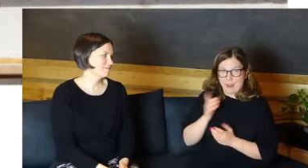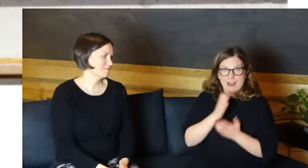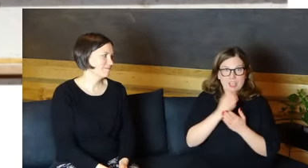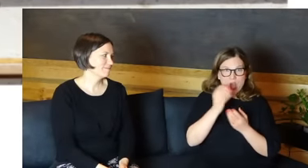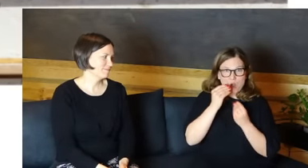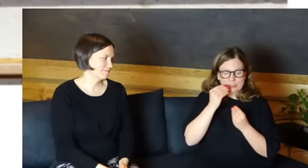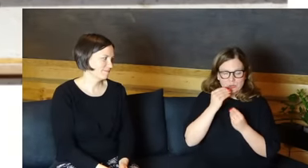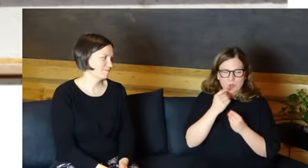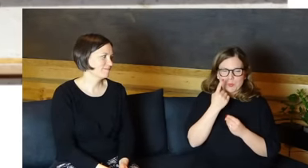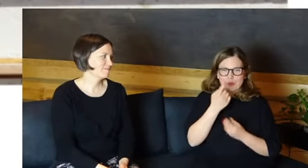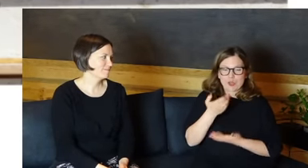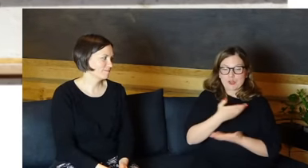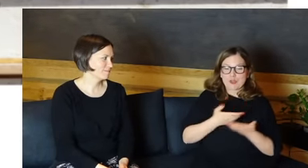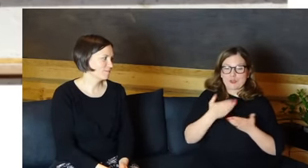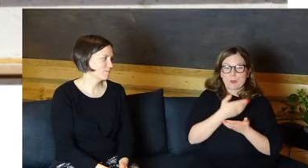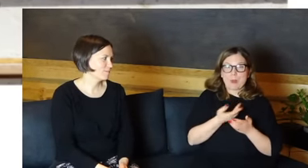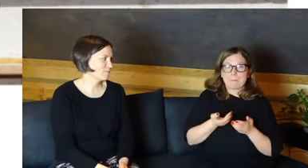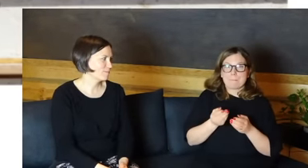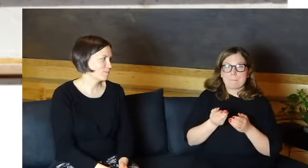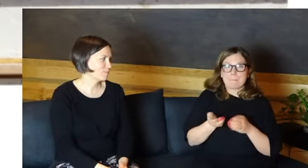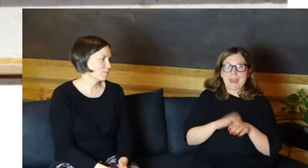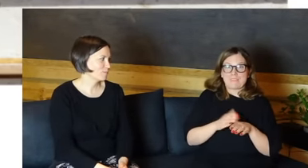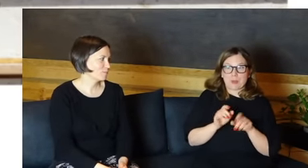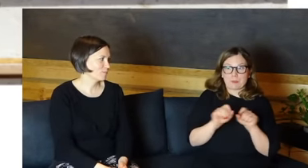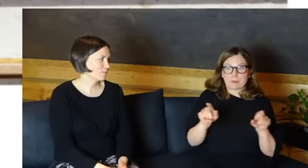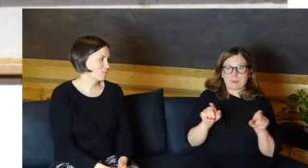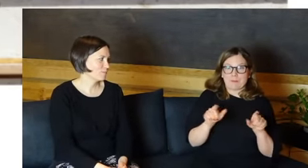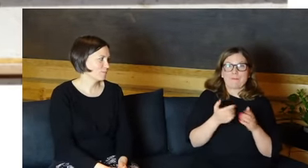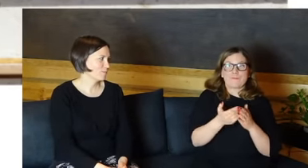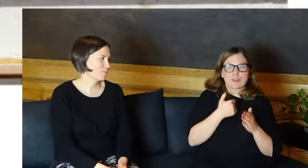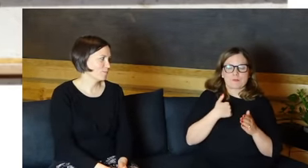erään somepostauksen vuoksi.